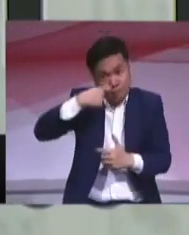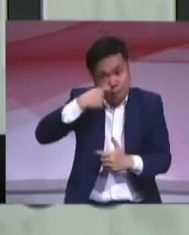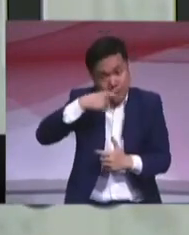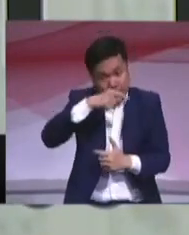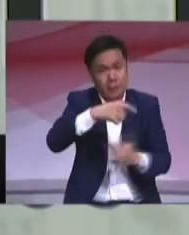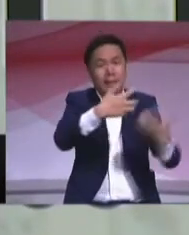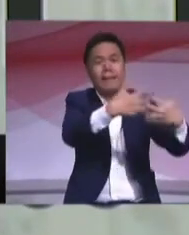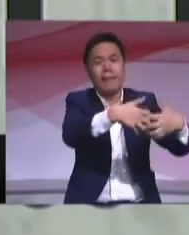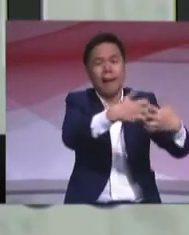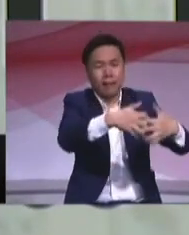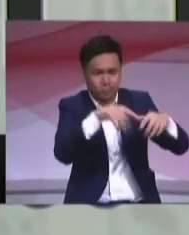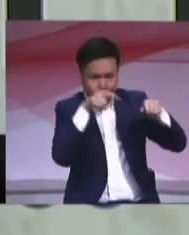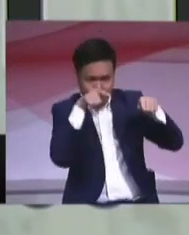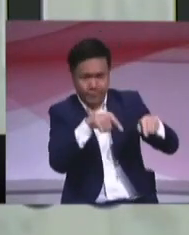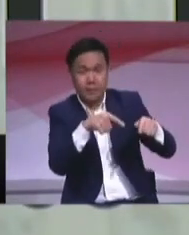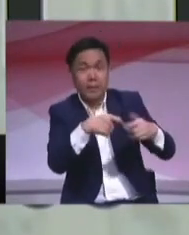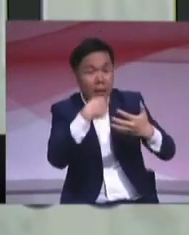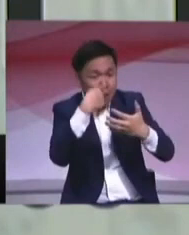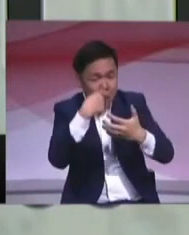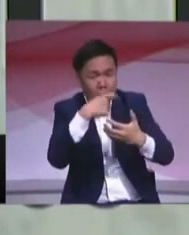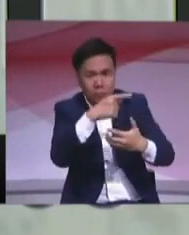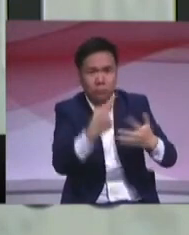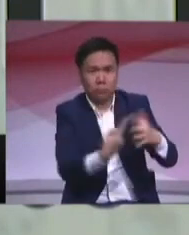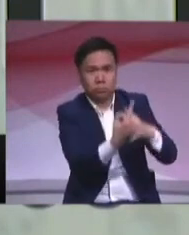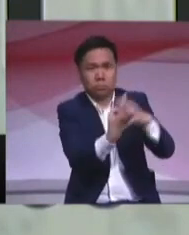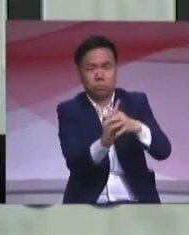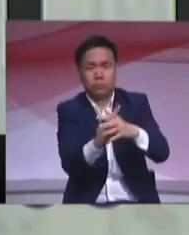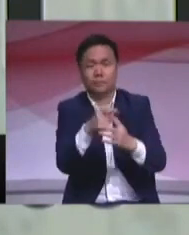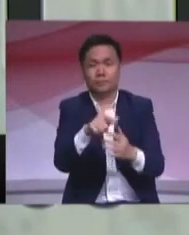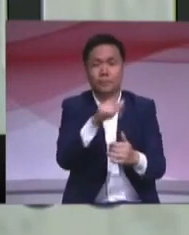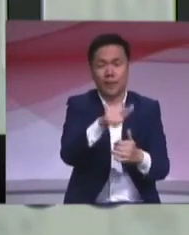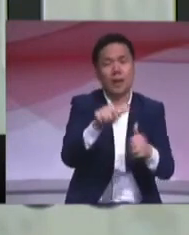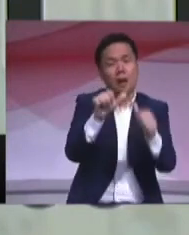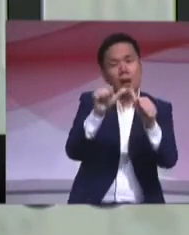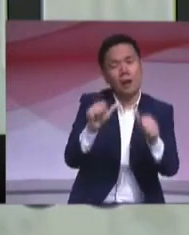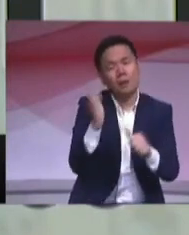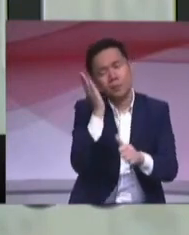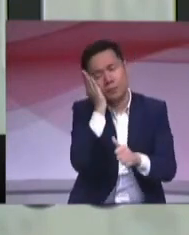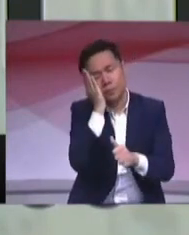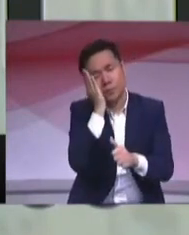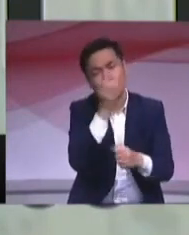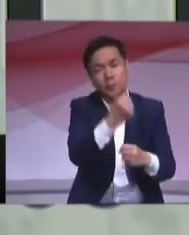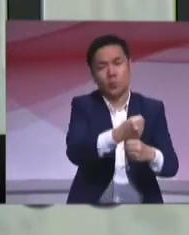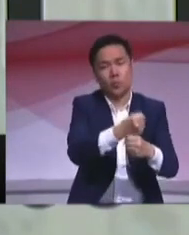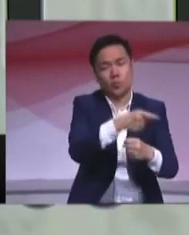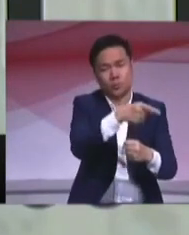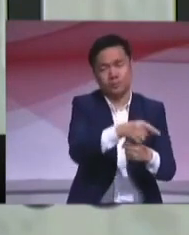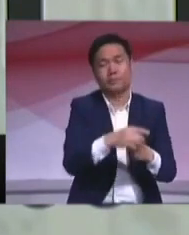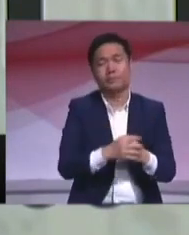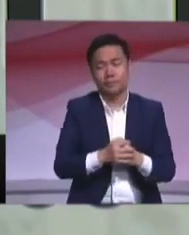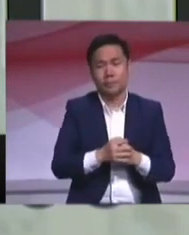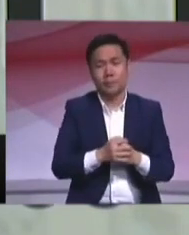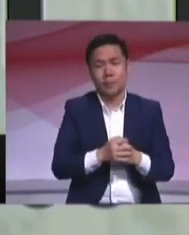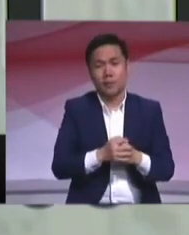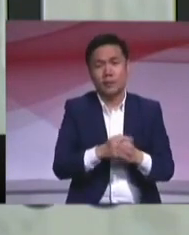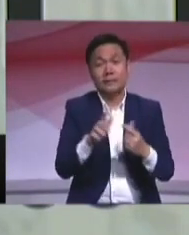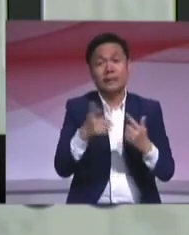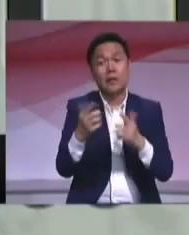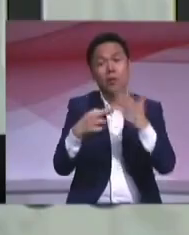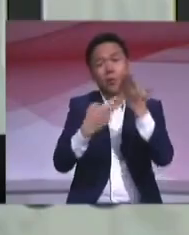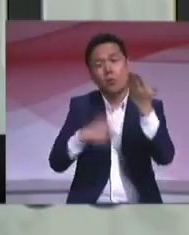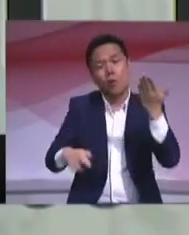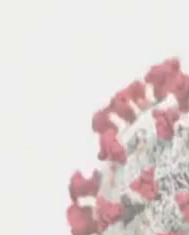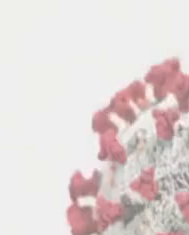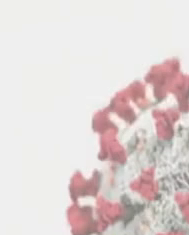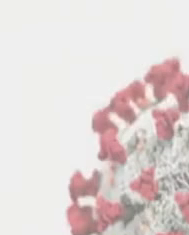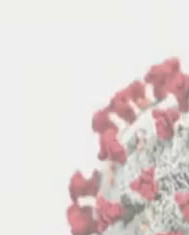sebuah kilang. Nama kluster merujuk kepada lokaliti asrama pekerja-pekerja kilang tersebut yang terletak di Rawang